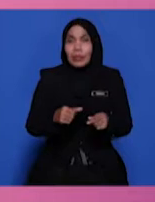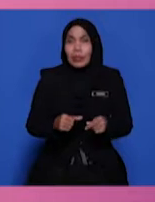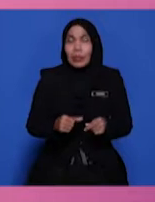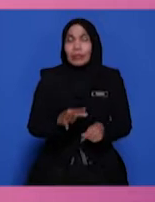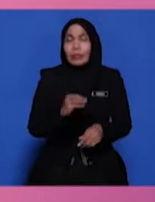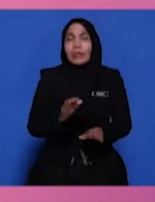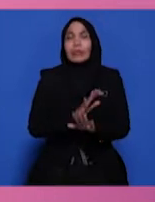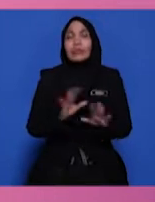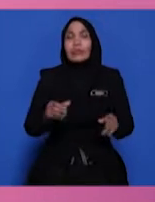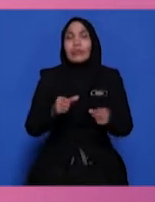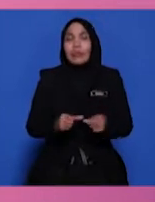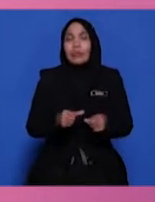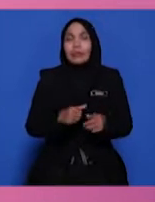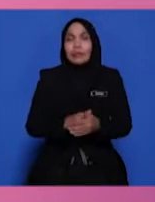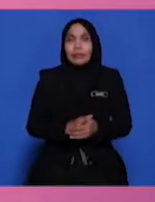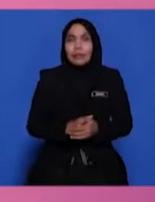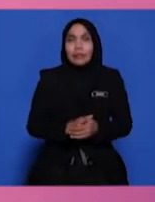RM2,600 tambah